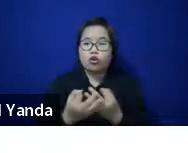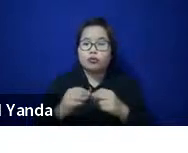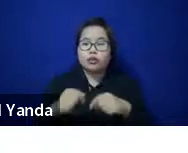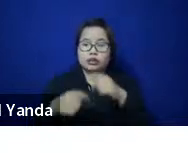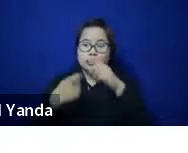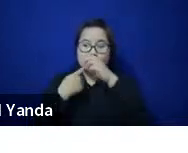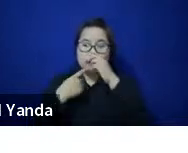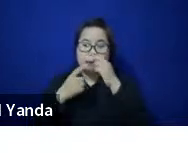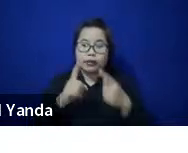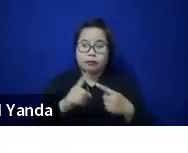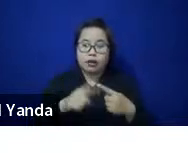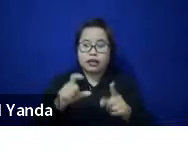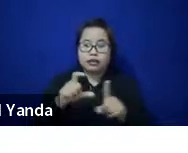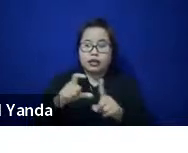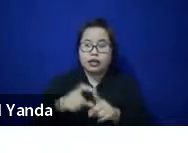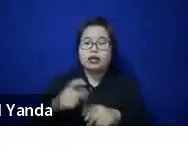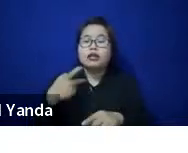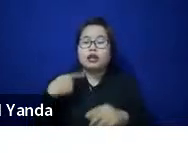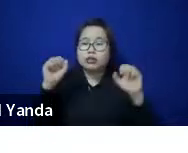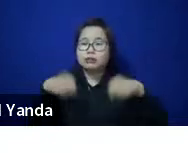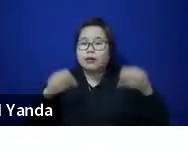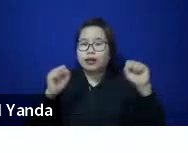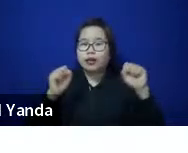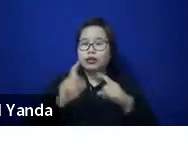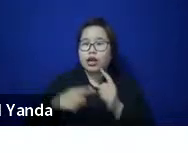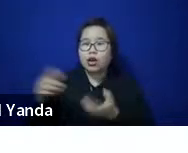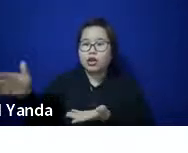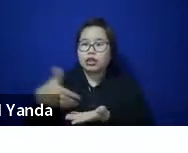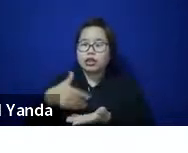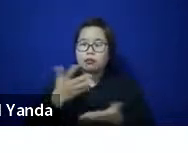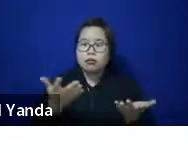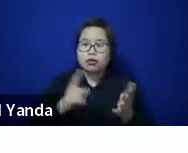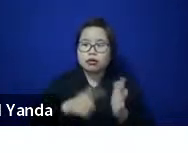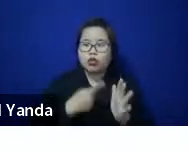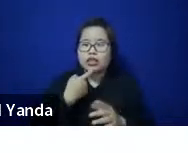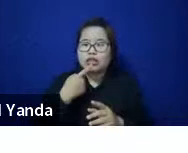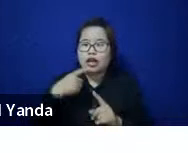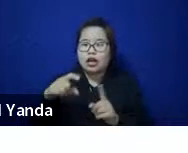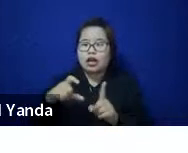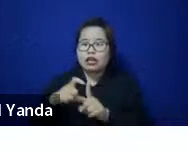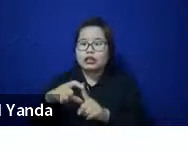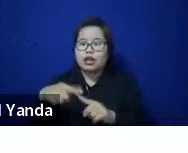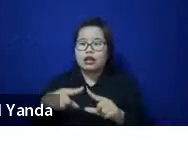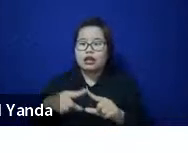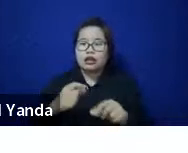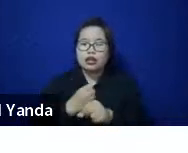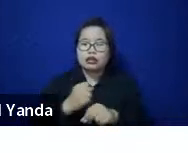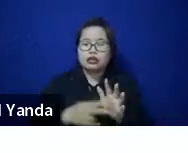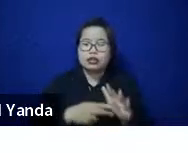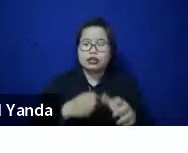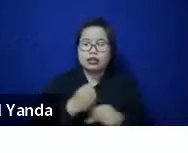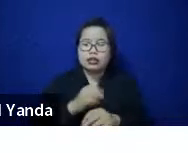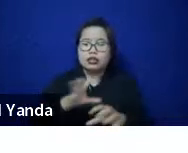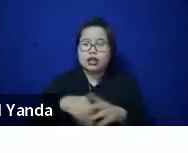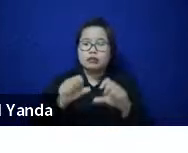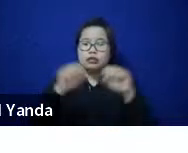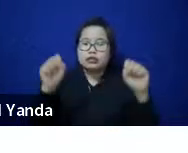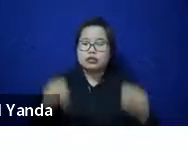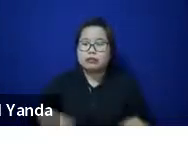data, kami sepakat sekali bagaimana harus dimulai ada data tagging tentang di dalam sistem